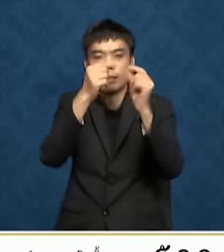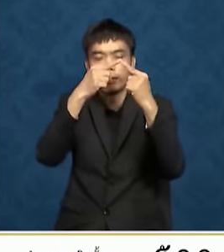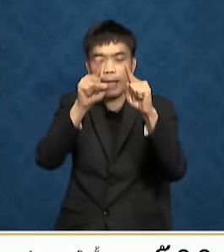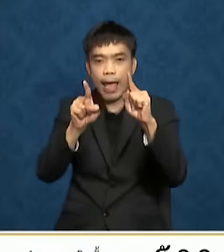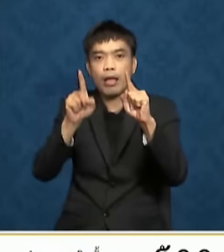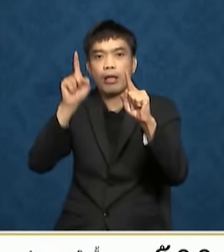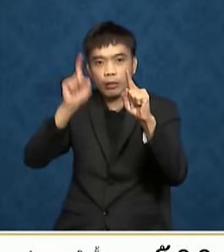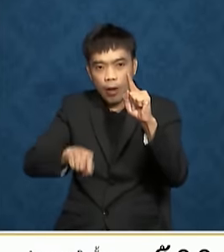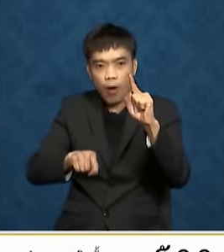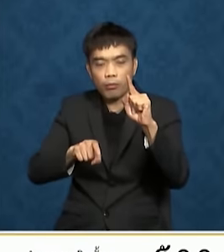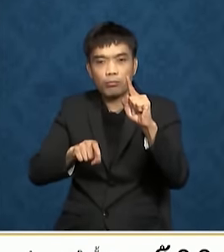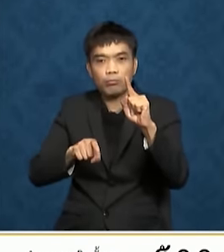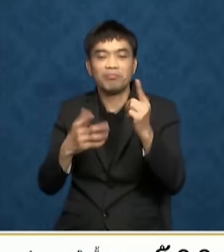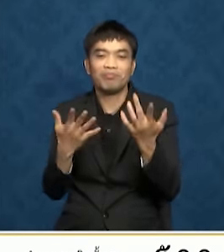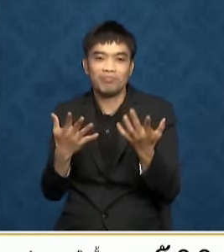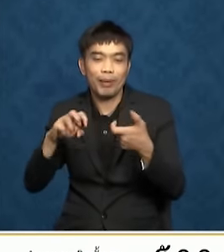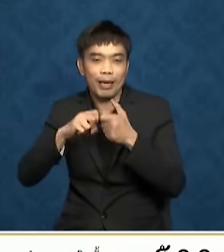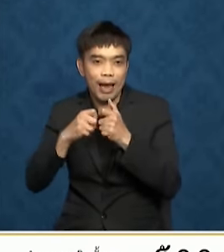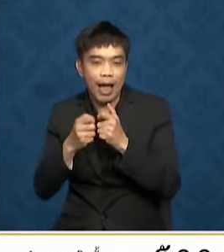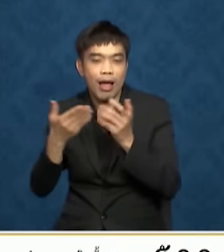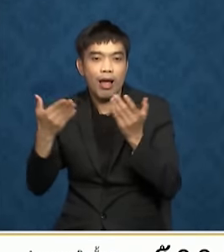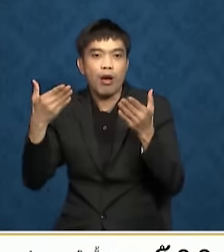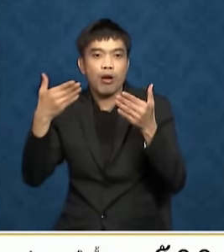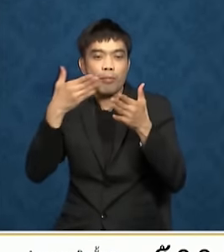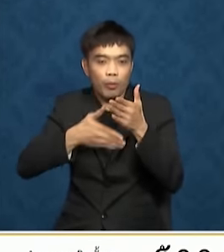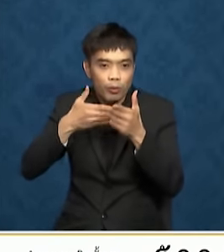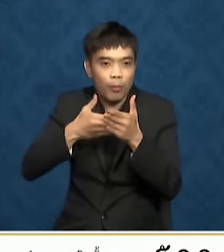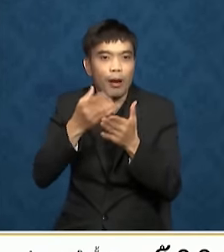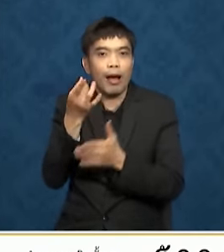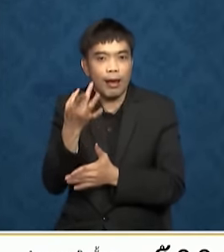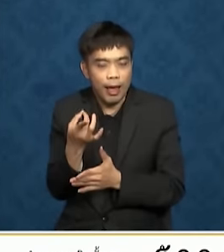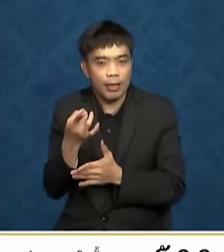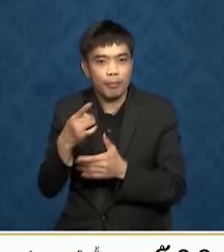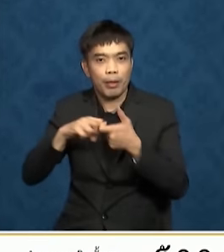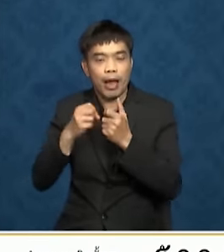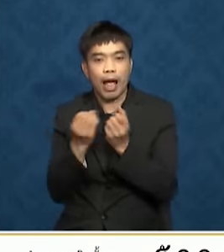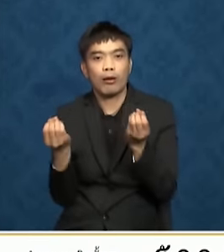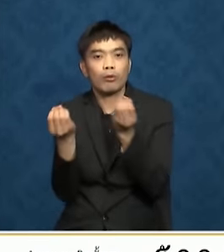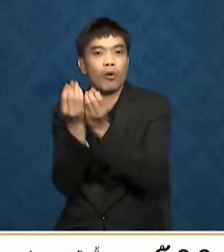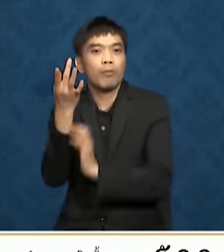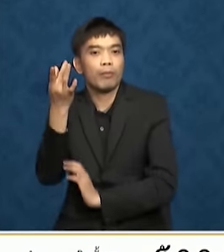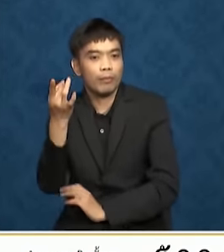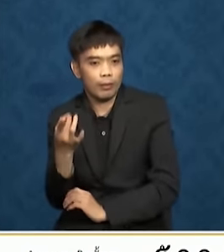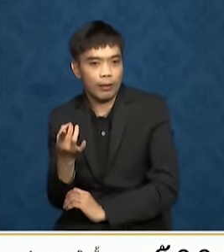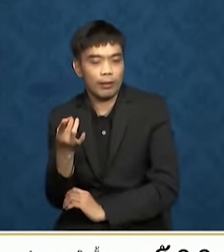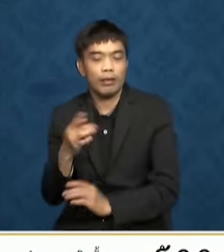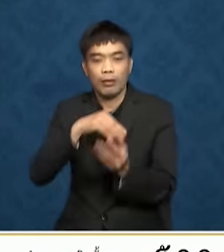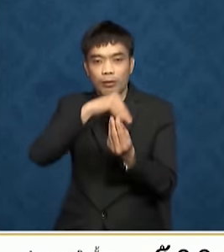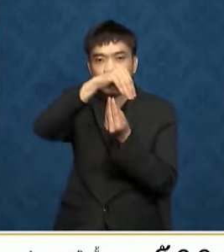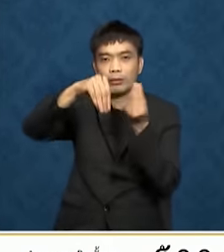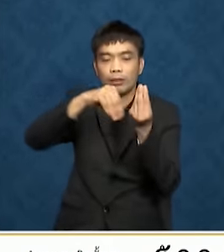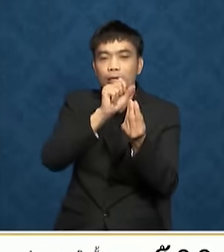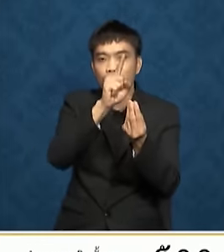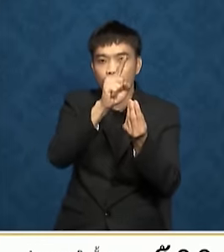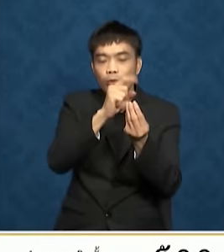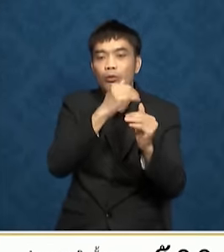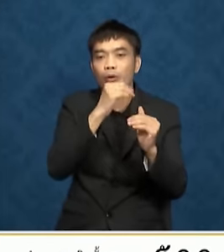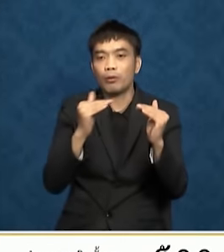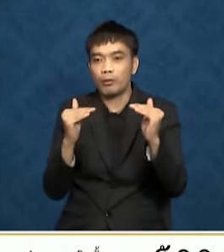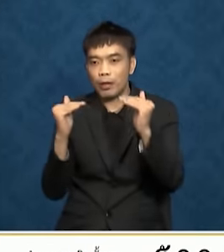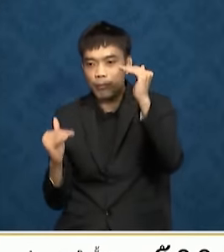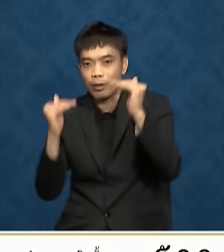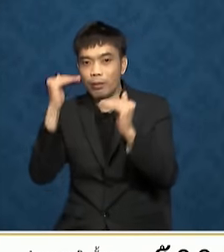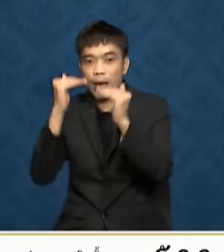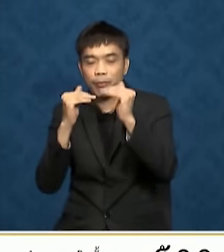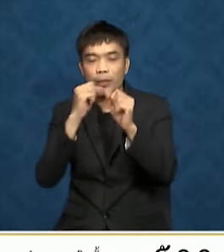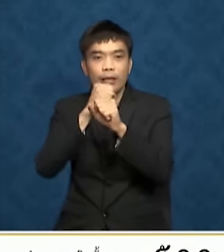บ้างนะครับมันคือการหาสมดุลระหว่างการกระตุ้นเศรษฐกิจกับการลดความเหลื่อมล้ำ